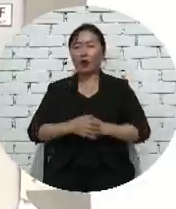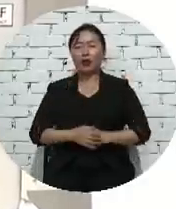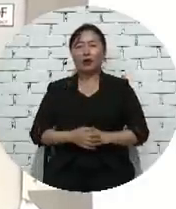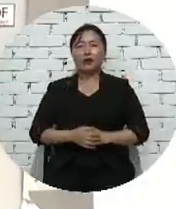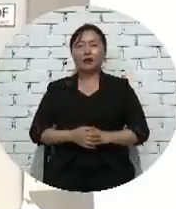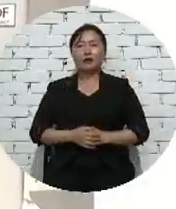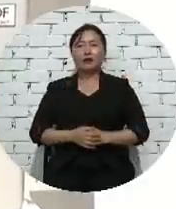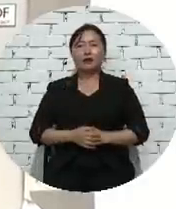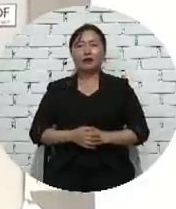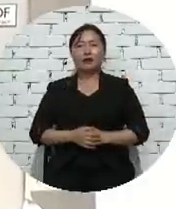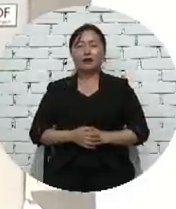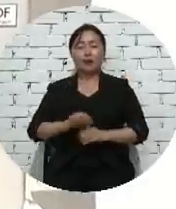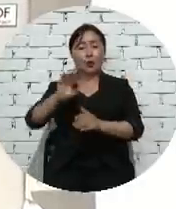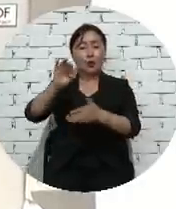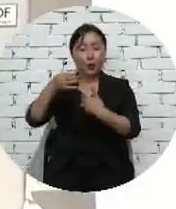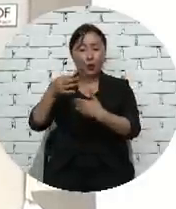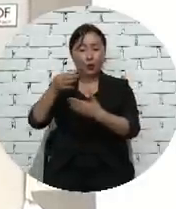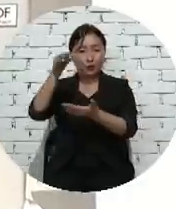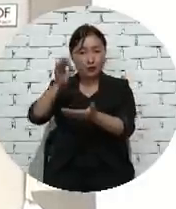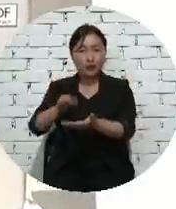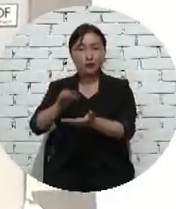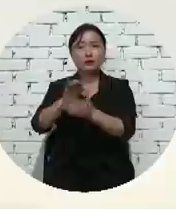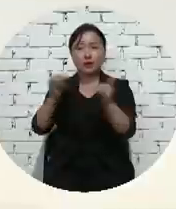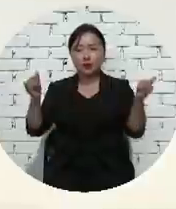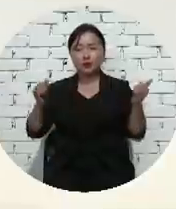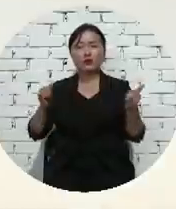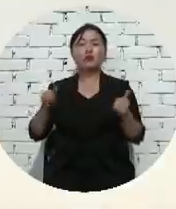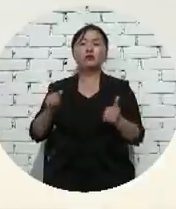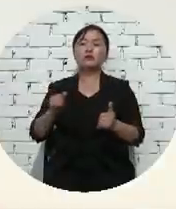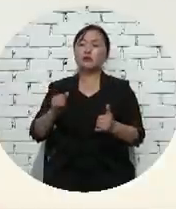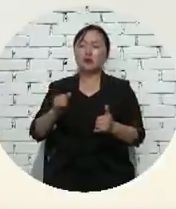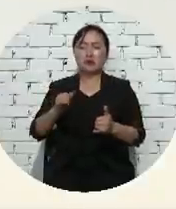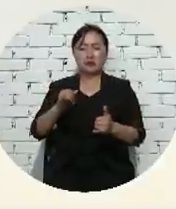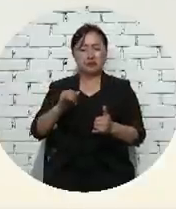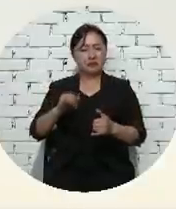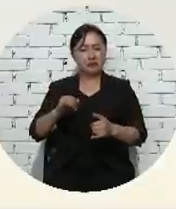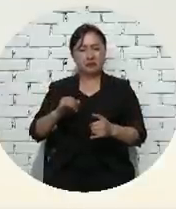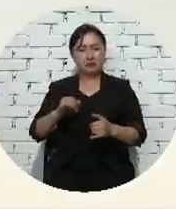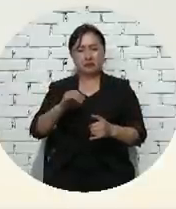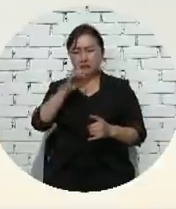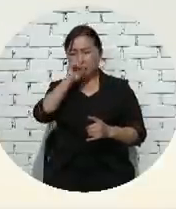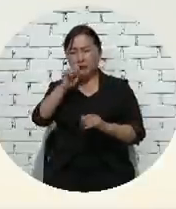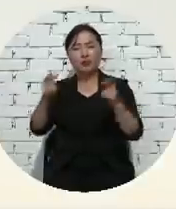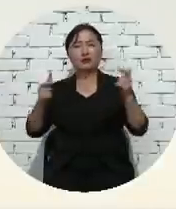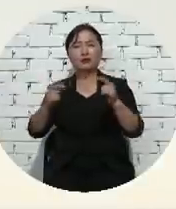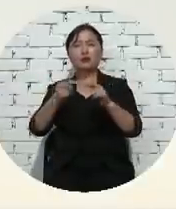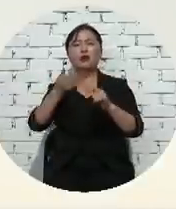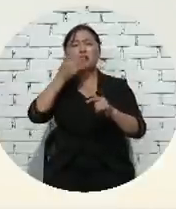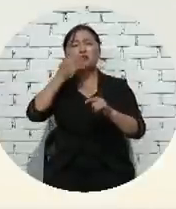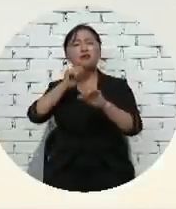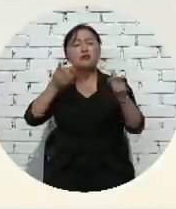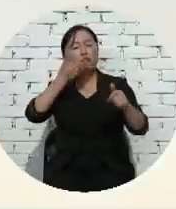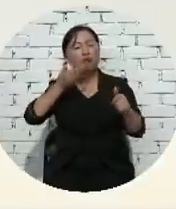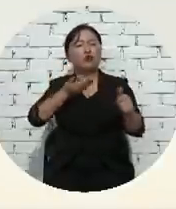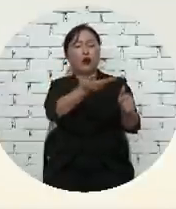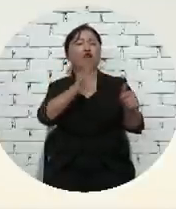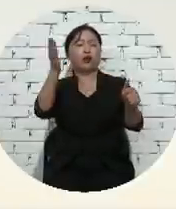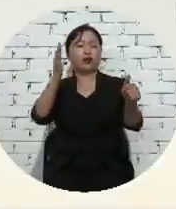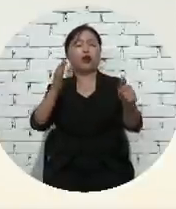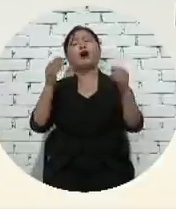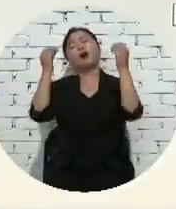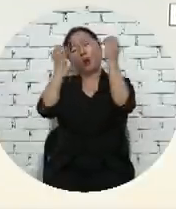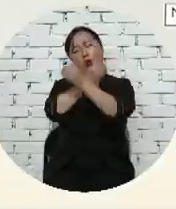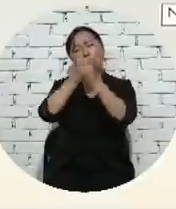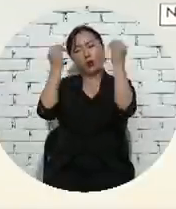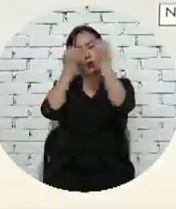저소득층에게는 네. 부정식품 뭐 일종의 불량식품도 먹을 네. 자유를 줘야 된다 이렇게 말씀하셨죠. 그때. 아, 예. 그거는 오해신 네. 게 그러니까, 예. 제가 말씀을 드릴게요.